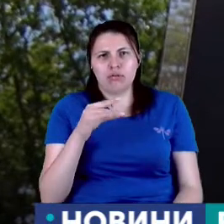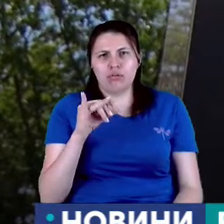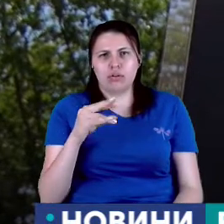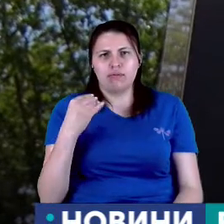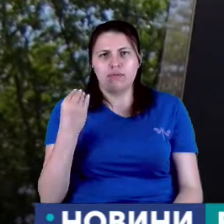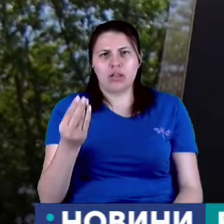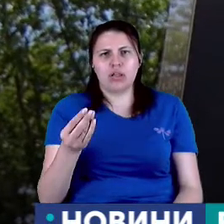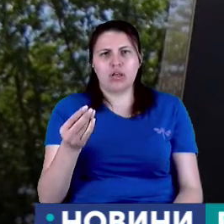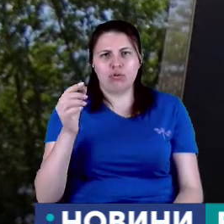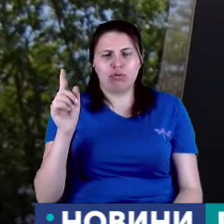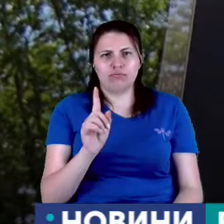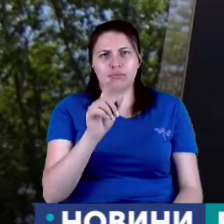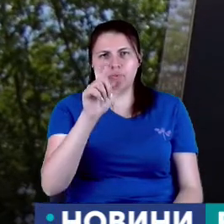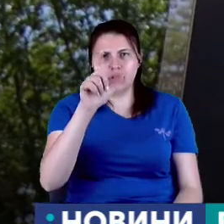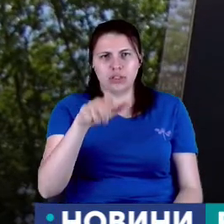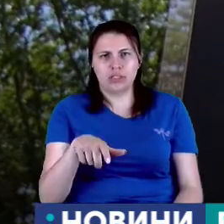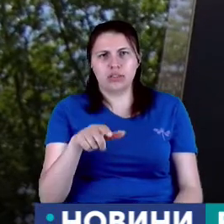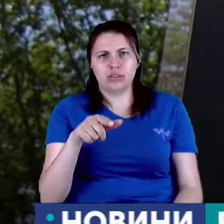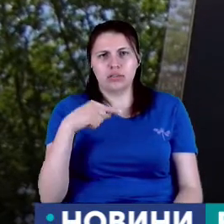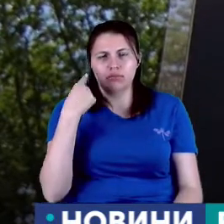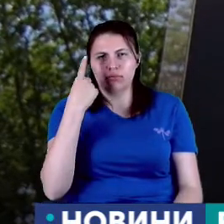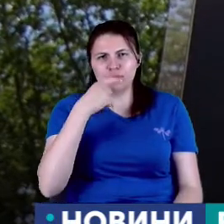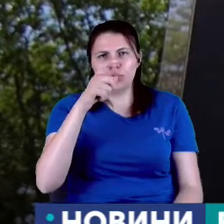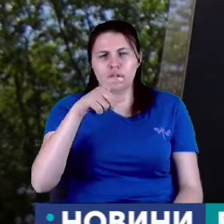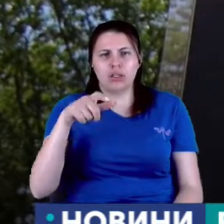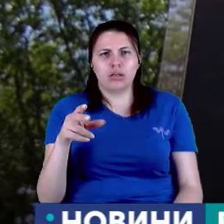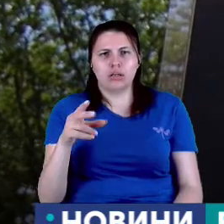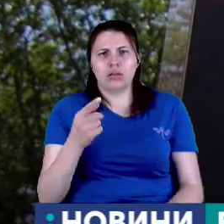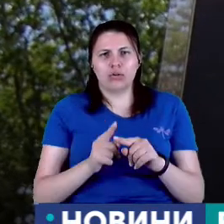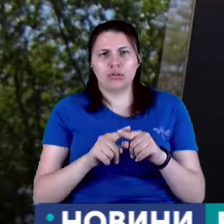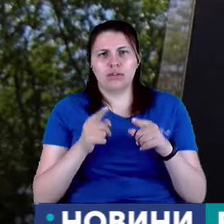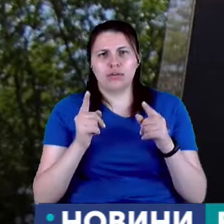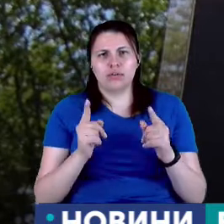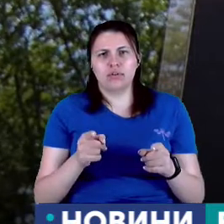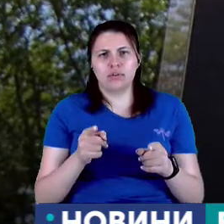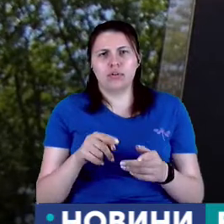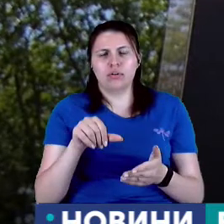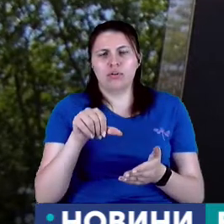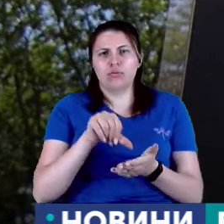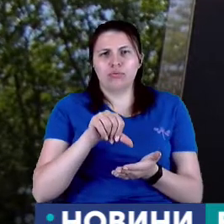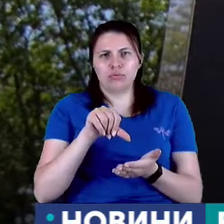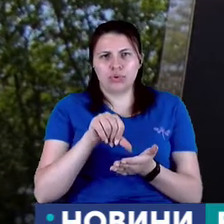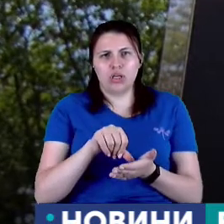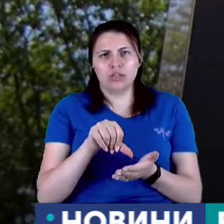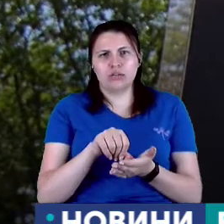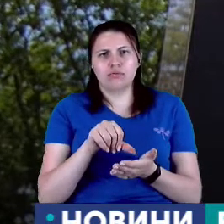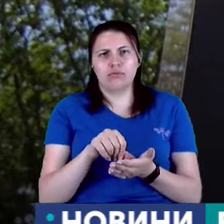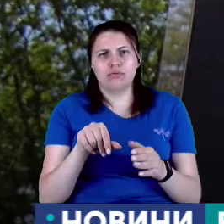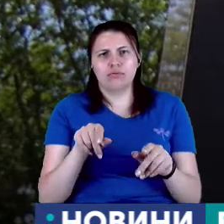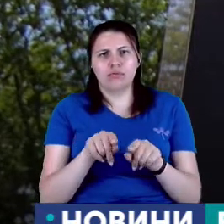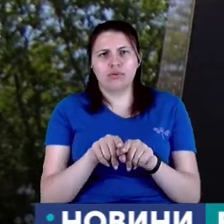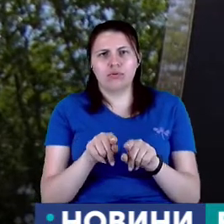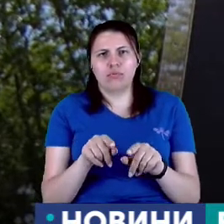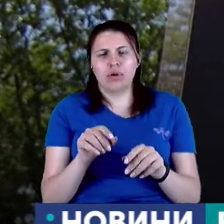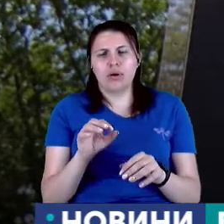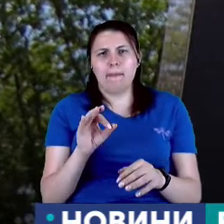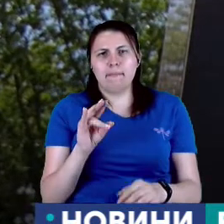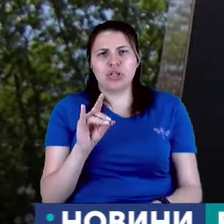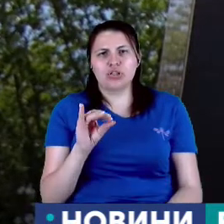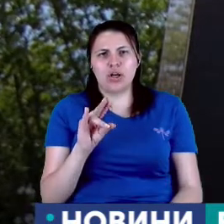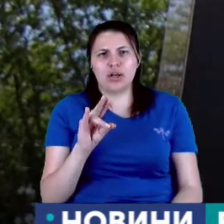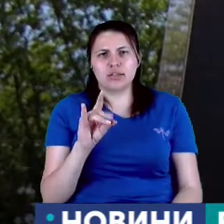Украины. А также некоторые из этих людей, которые причастны к этому преступлению, на данный момент